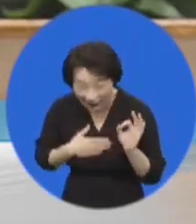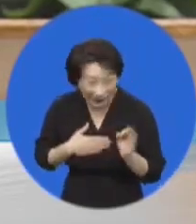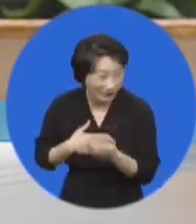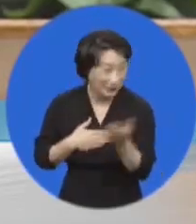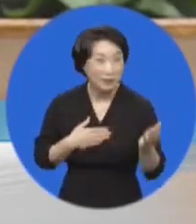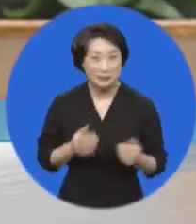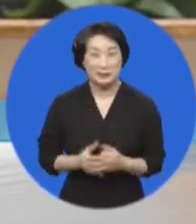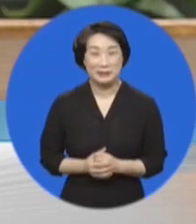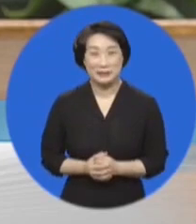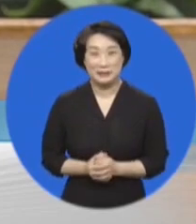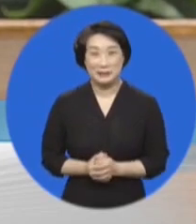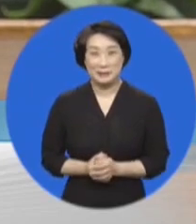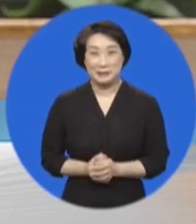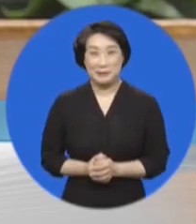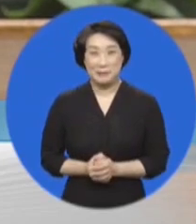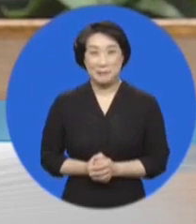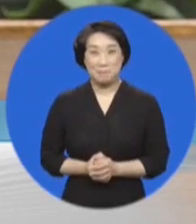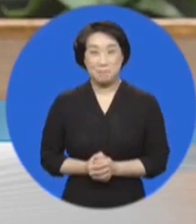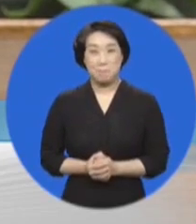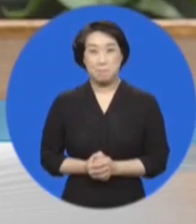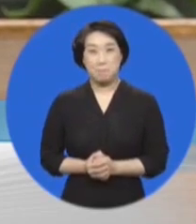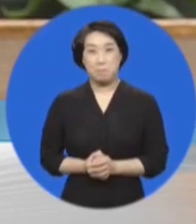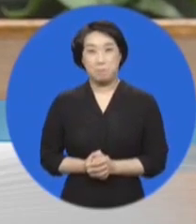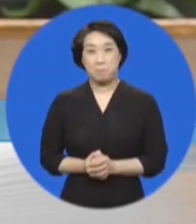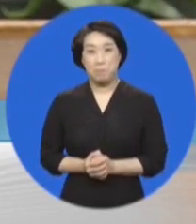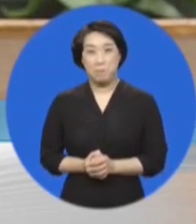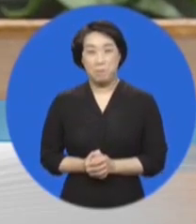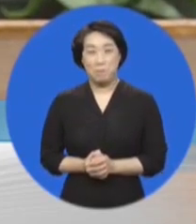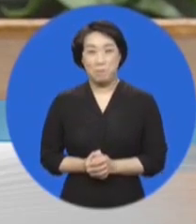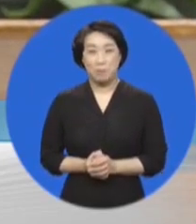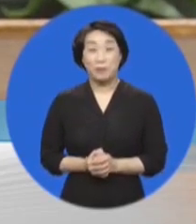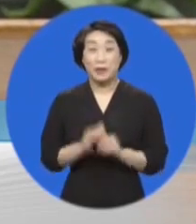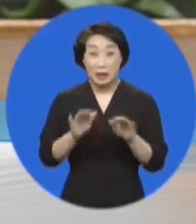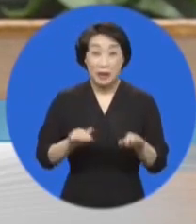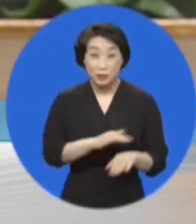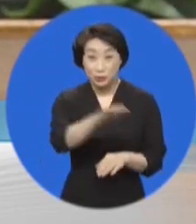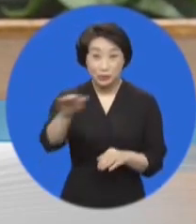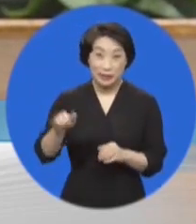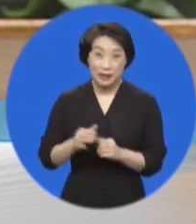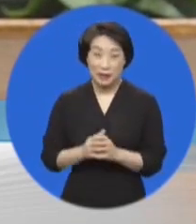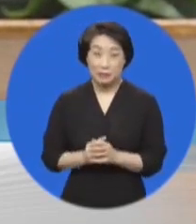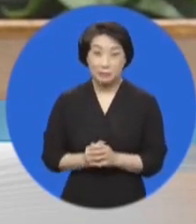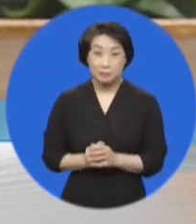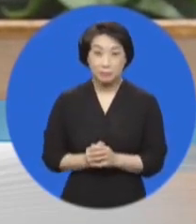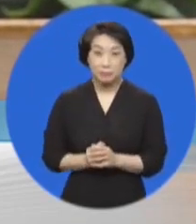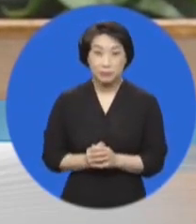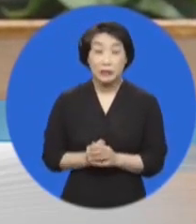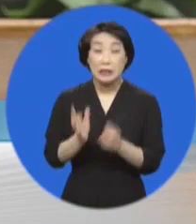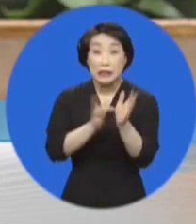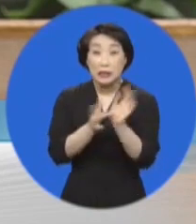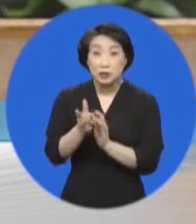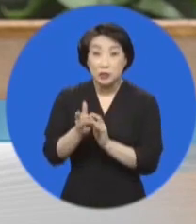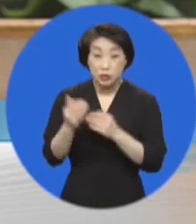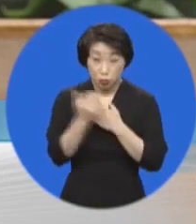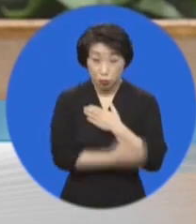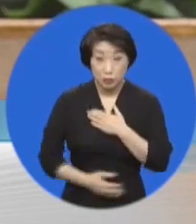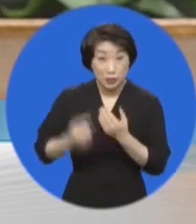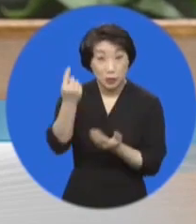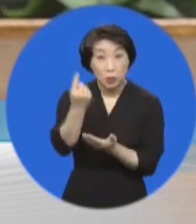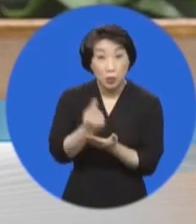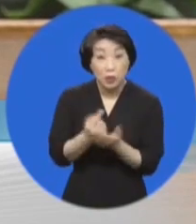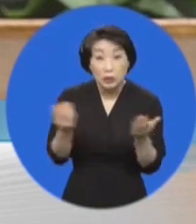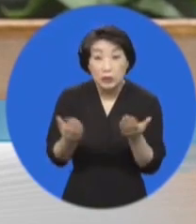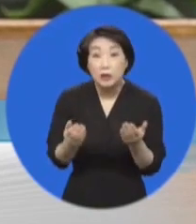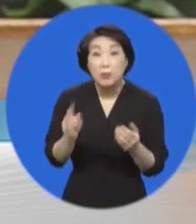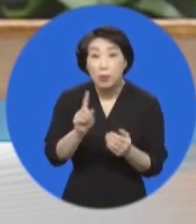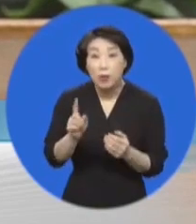알아들었습니까? 예. 그러니까 우리가 예수가 육체로 오신